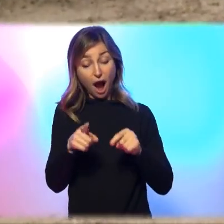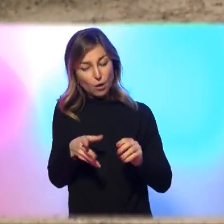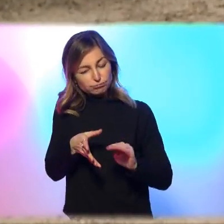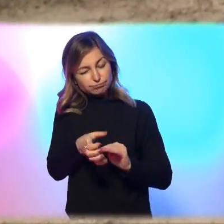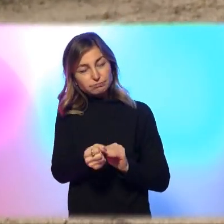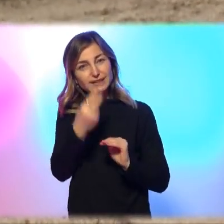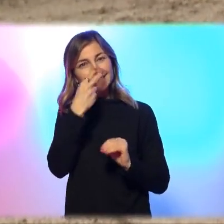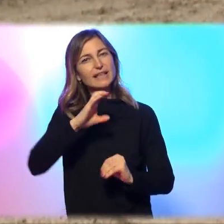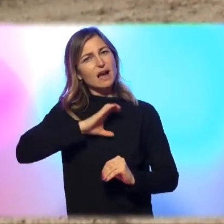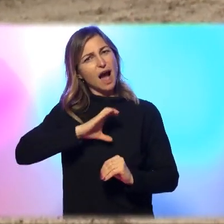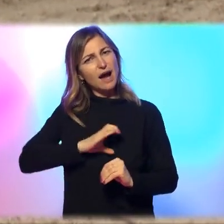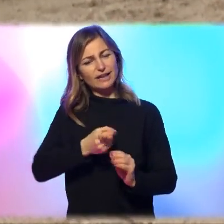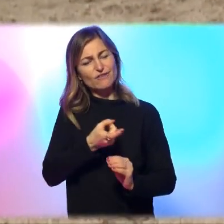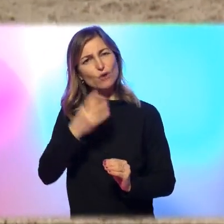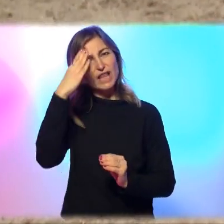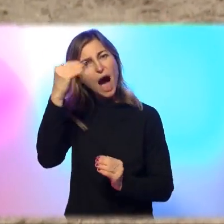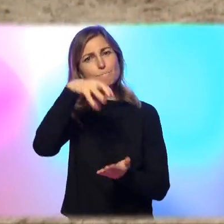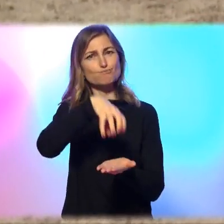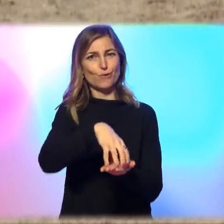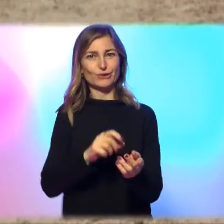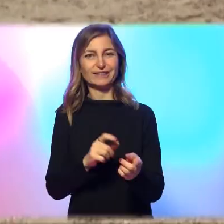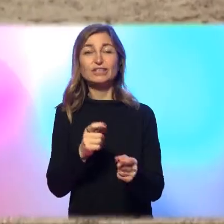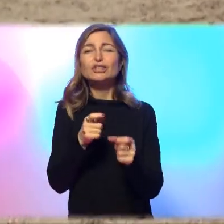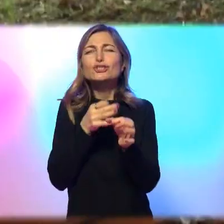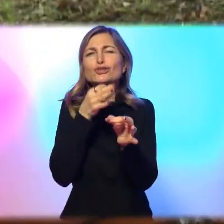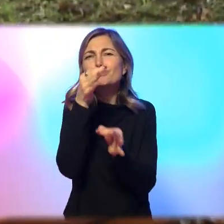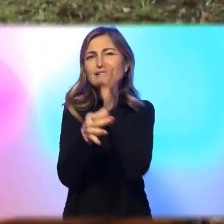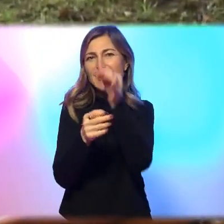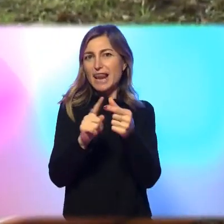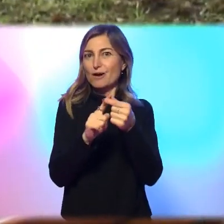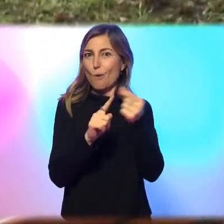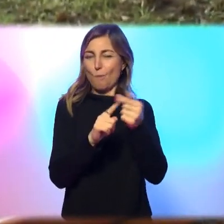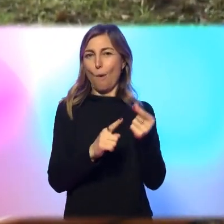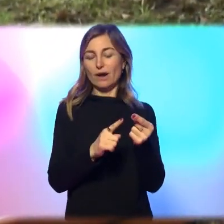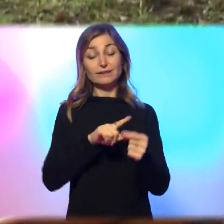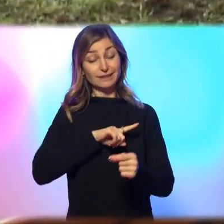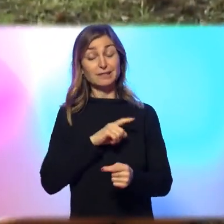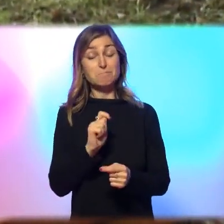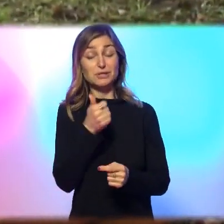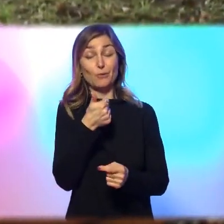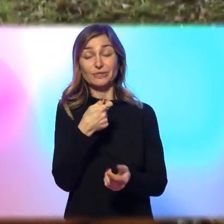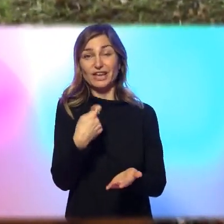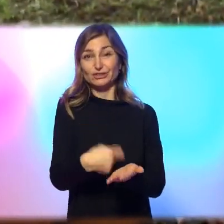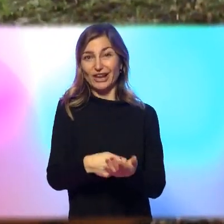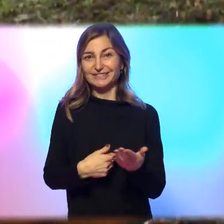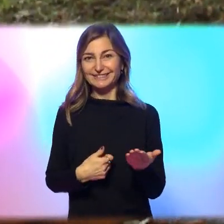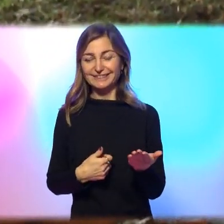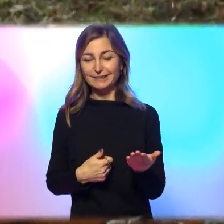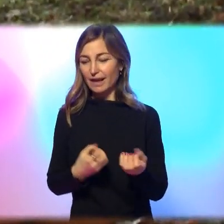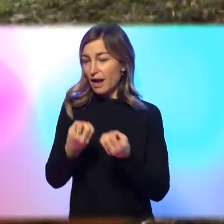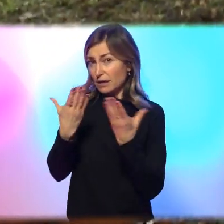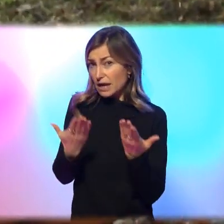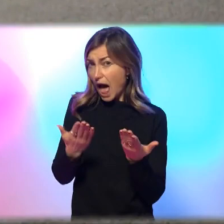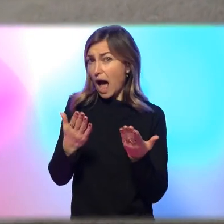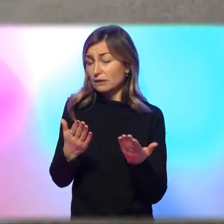auch ein bisschen den Charakter von Hamburg sehen. Dieser sehr spezielle Humor, was